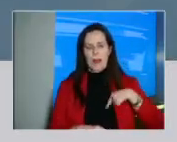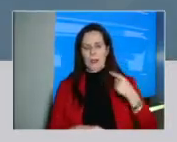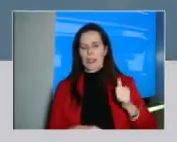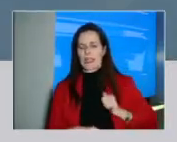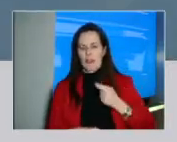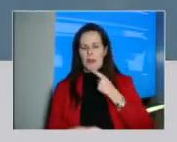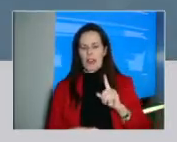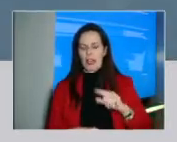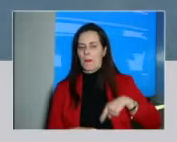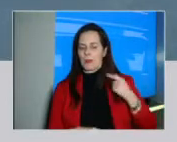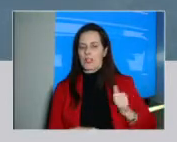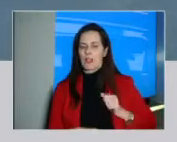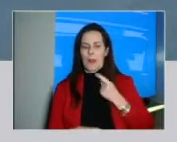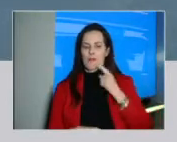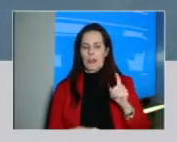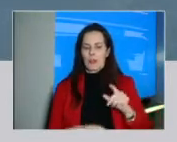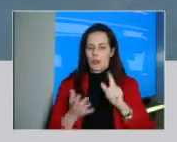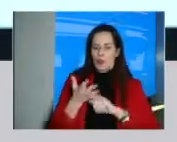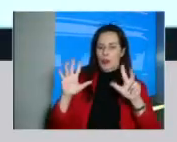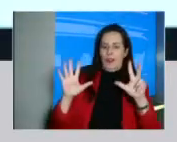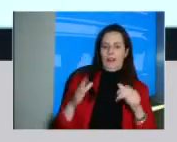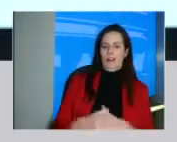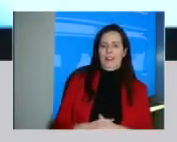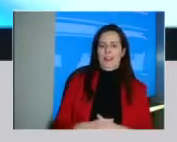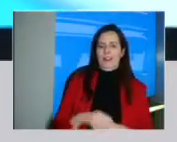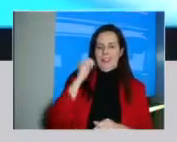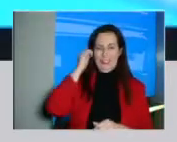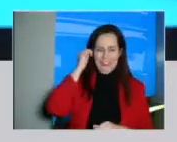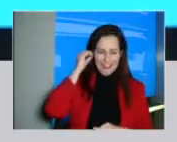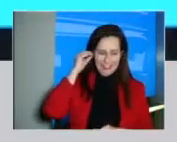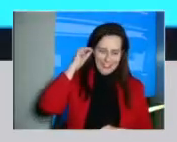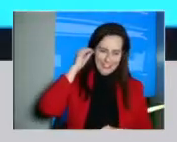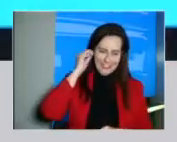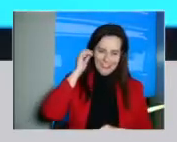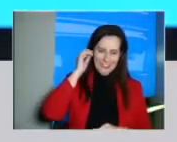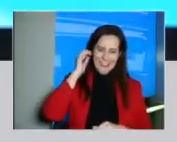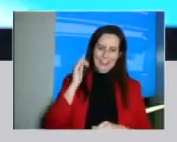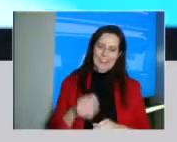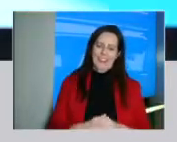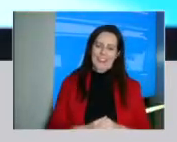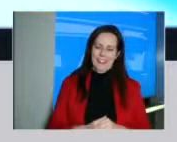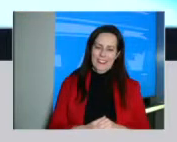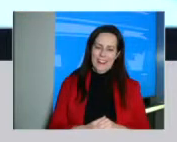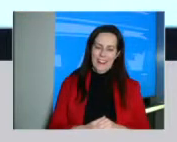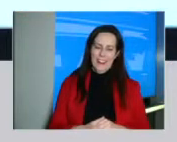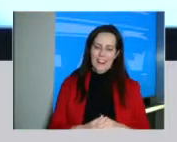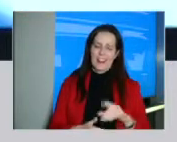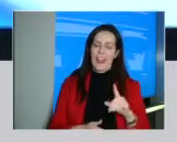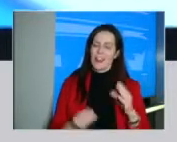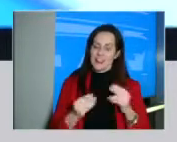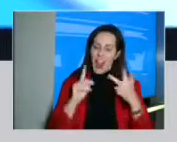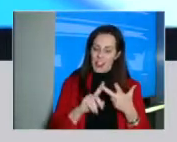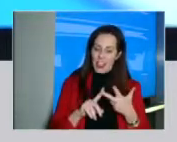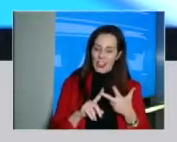זאת, מדינת ישראל, בפינלנד, 8 חודשים. זה לא אולי. כן, בסדר. אמרתי, אני לוקח את שני הקצוות. המאפיין